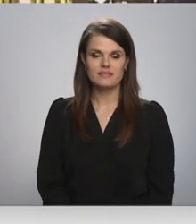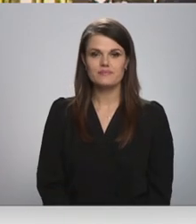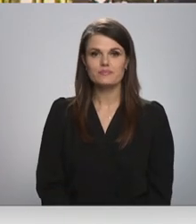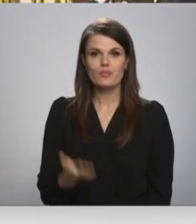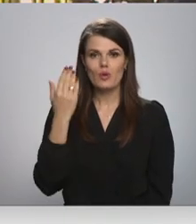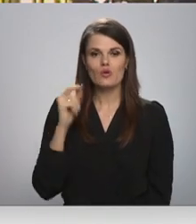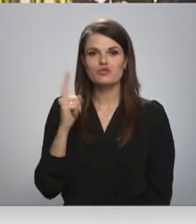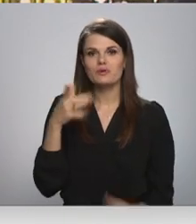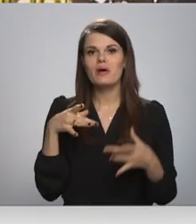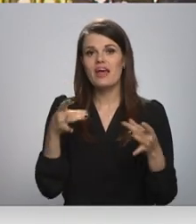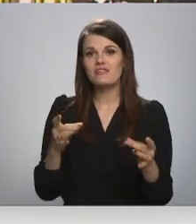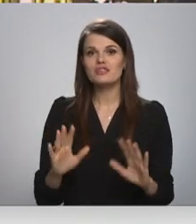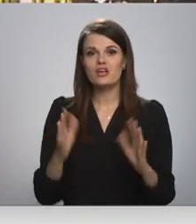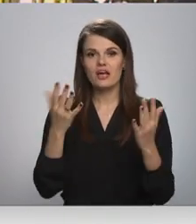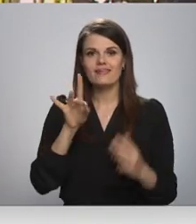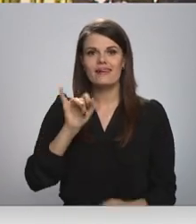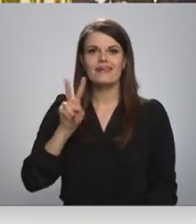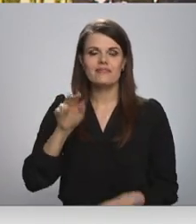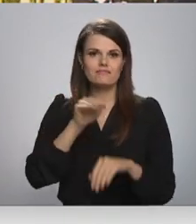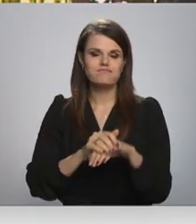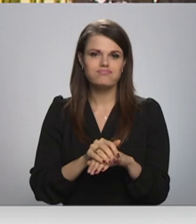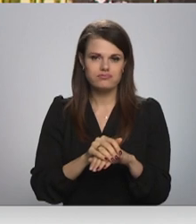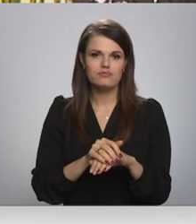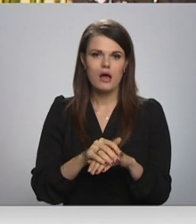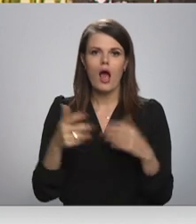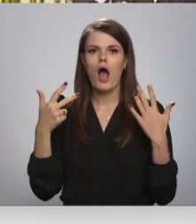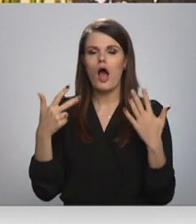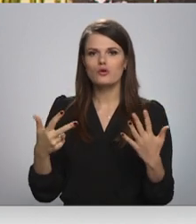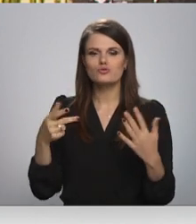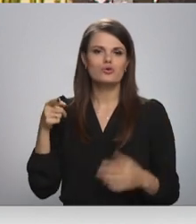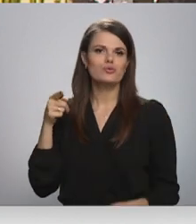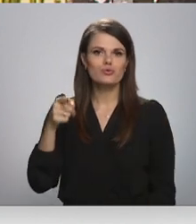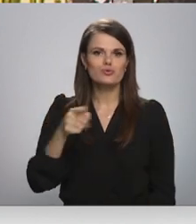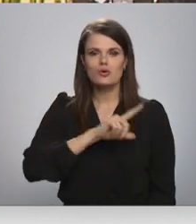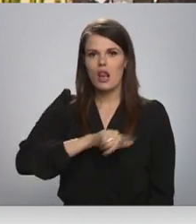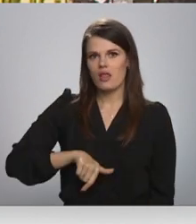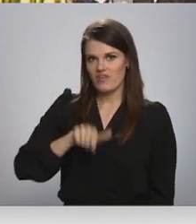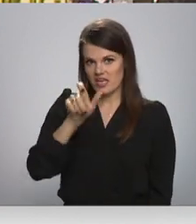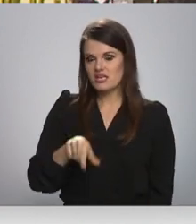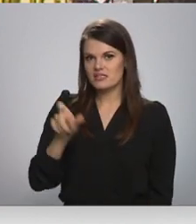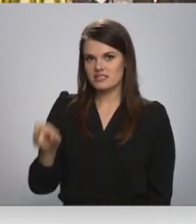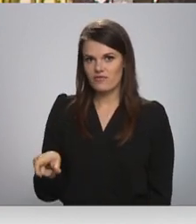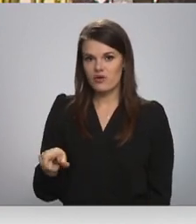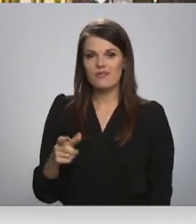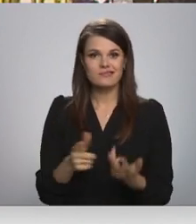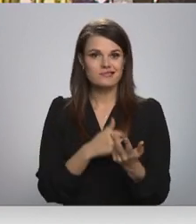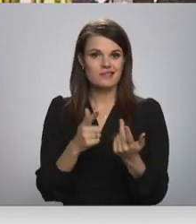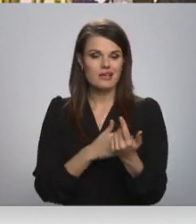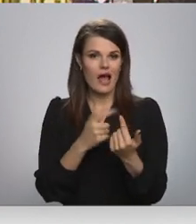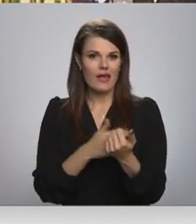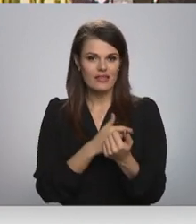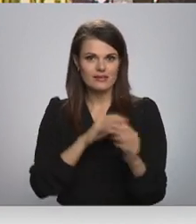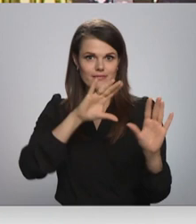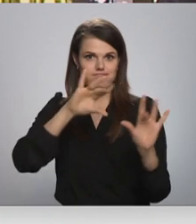Kopš pirmā inficēšanās gadījuma HIV ir apstiprināts vairāk nekā 8000 Latvijas iedzīvotāji. Lai gan skaitliski saslimstības